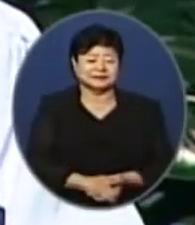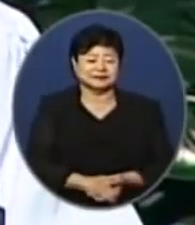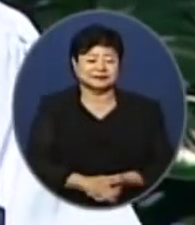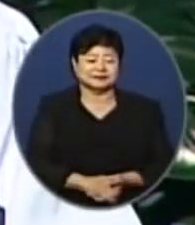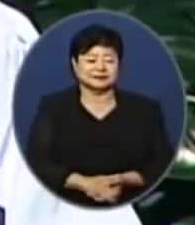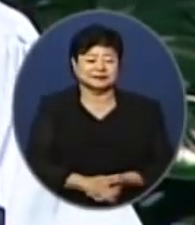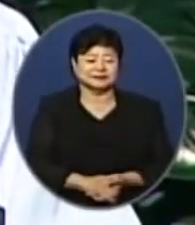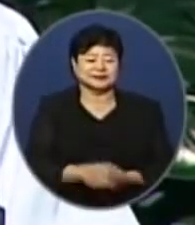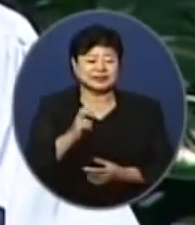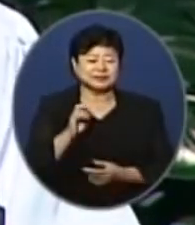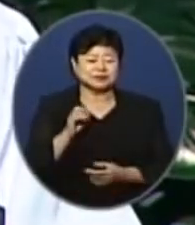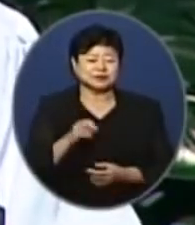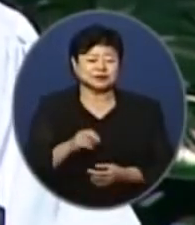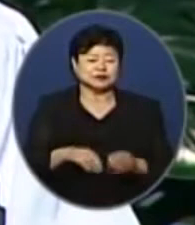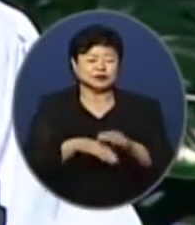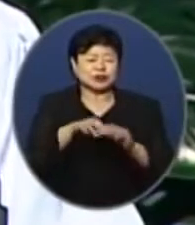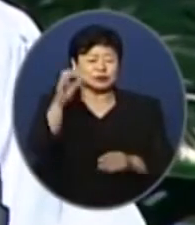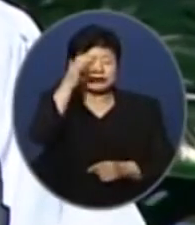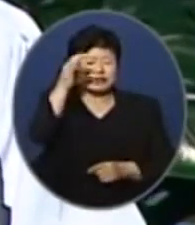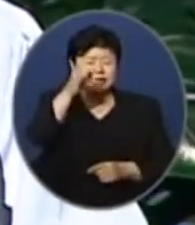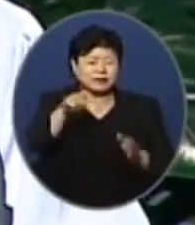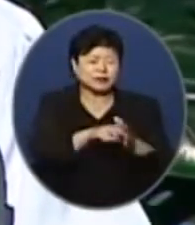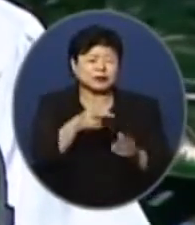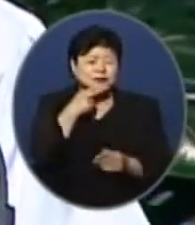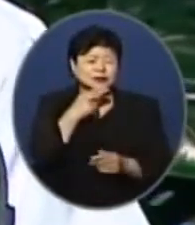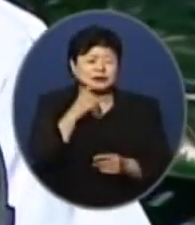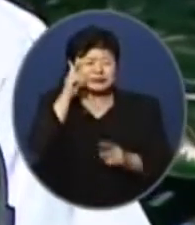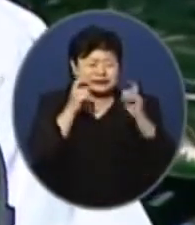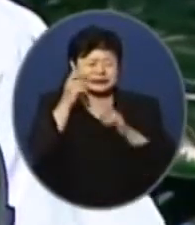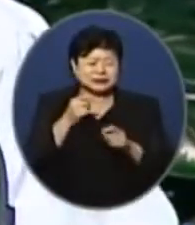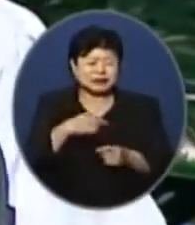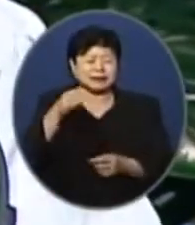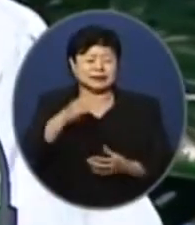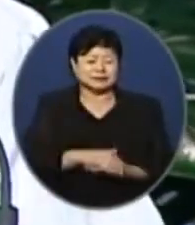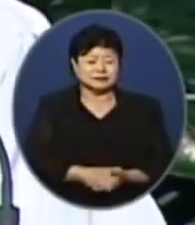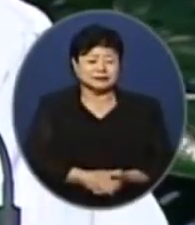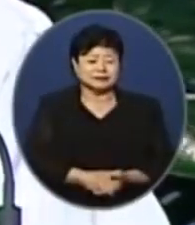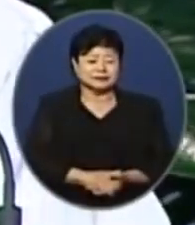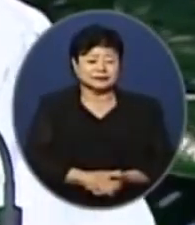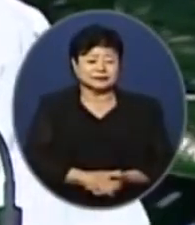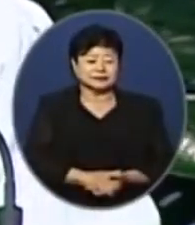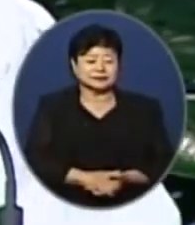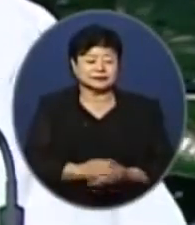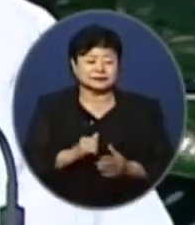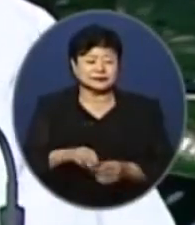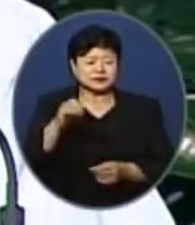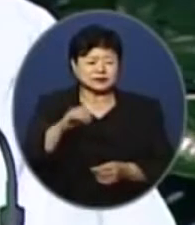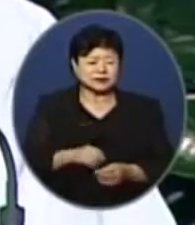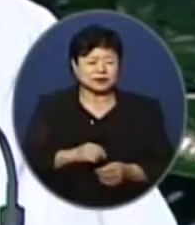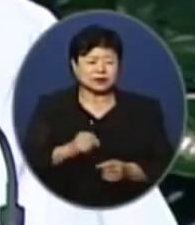차 타고 20분 30분 돌다가 믿음 없는 남편이 짜증내고 그냥 가자 그럽니다. 온 가족 모처럼